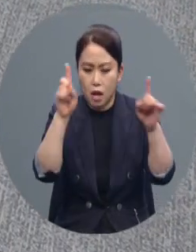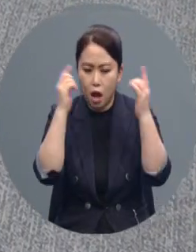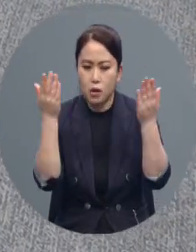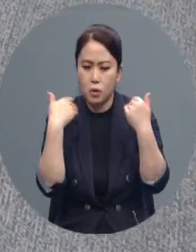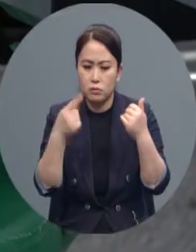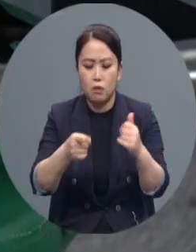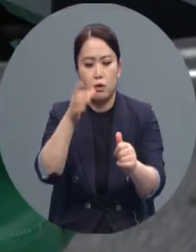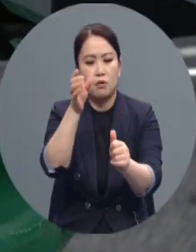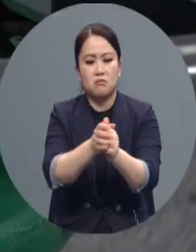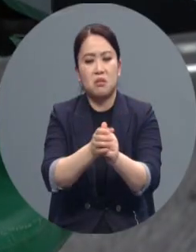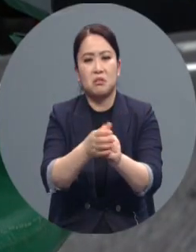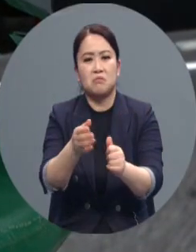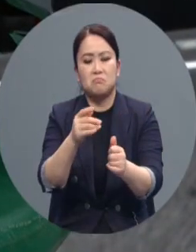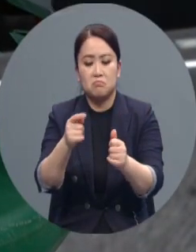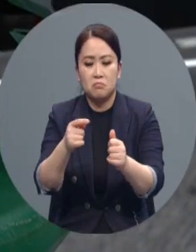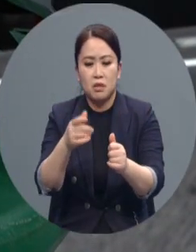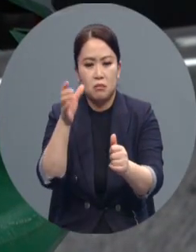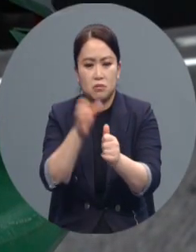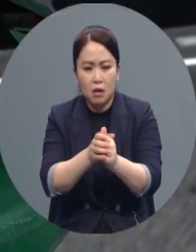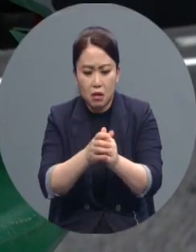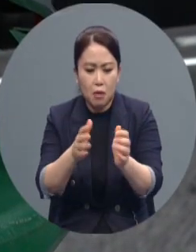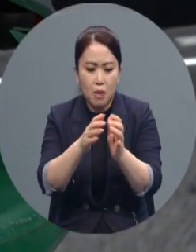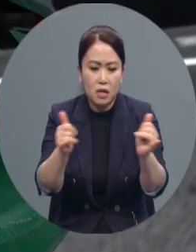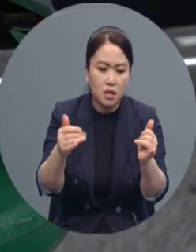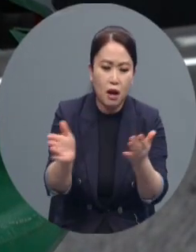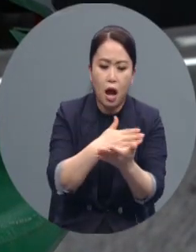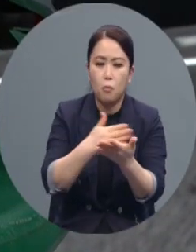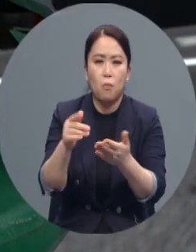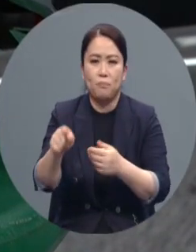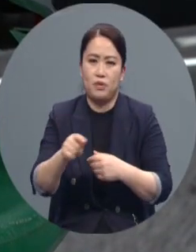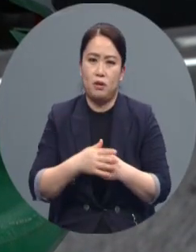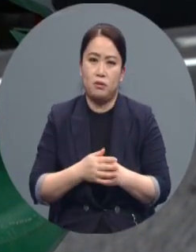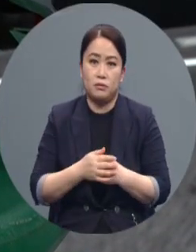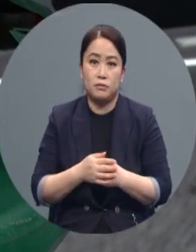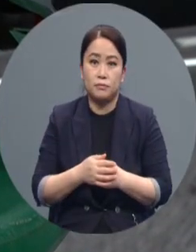책임을 지지 않고 있습니다 mbc 뉴스 조지영 입니다